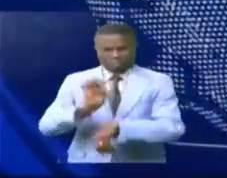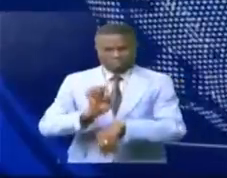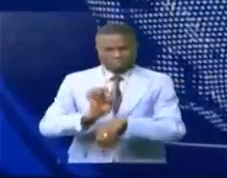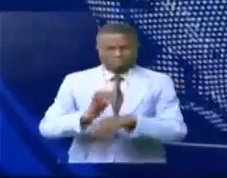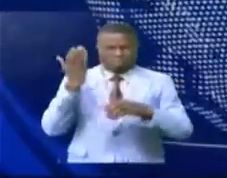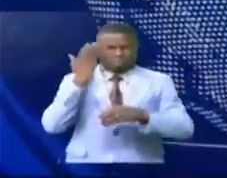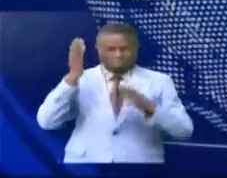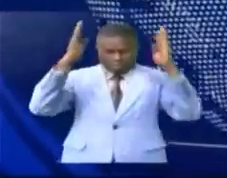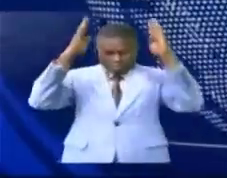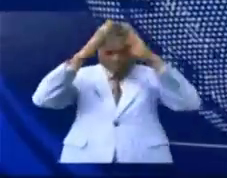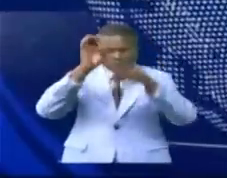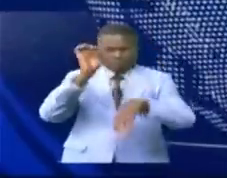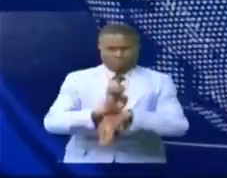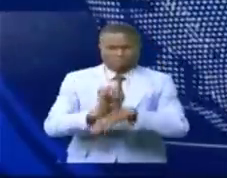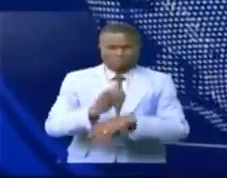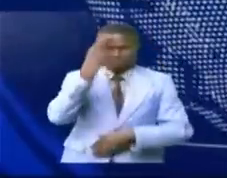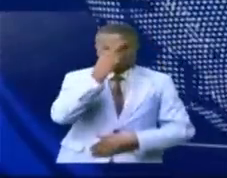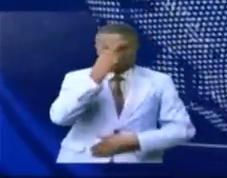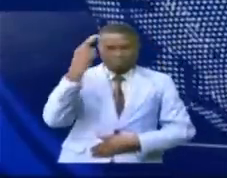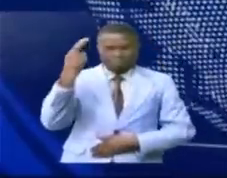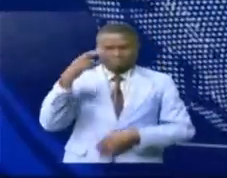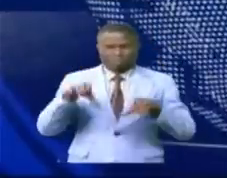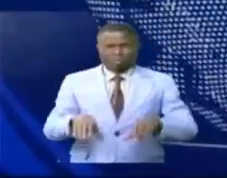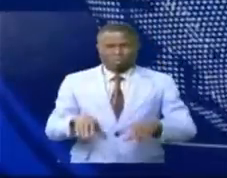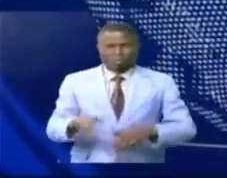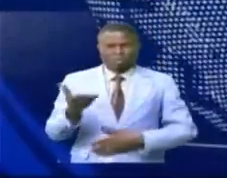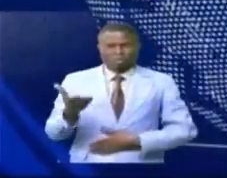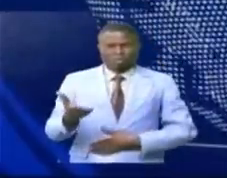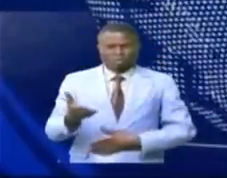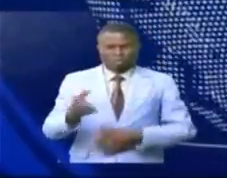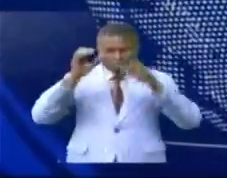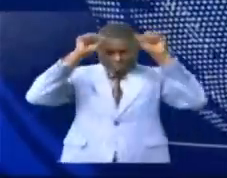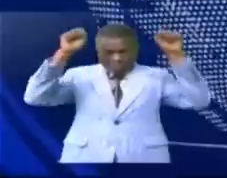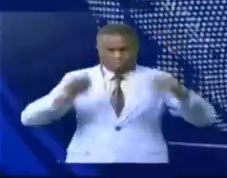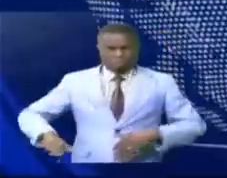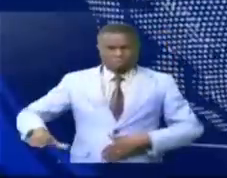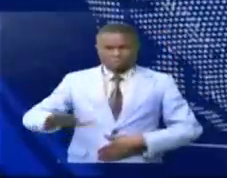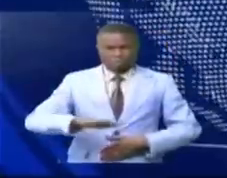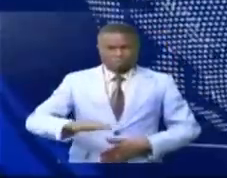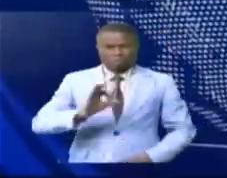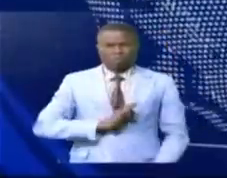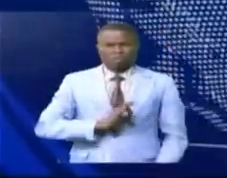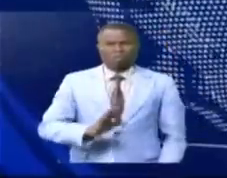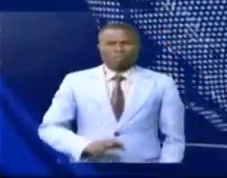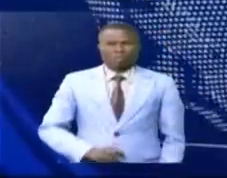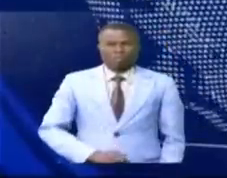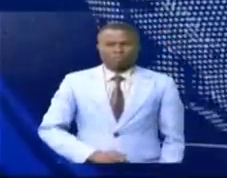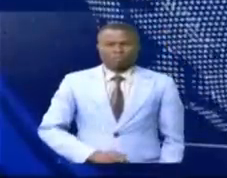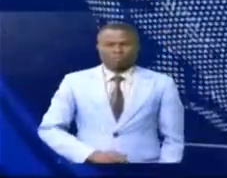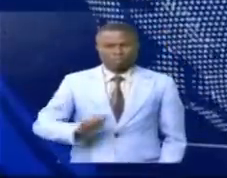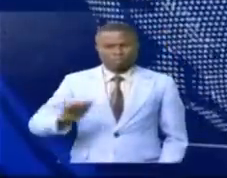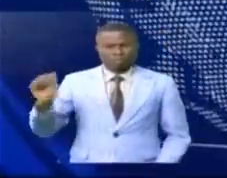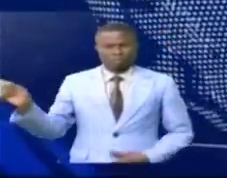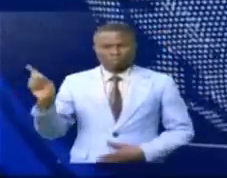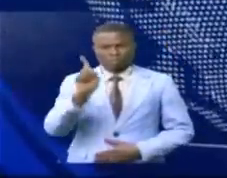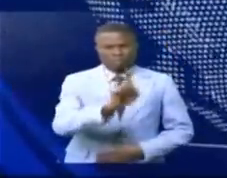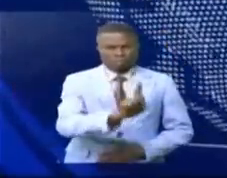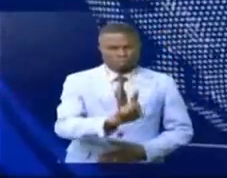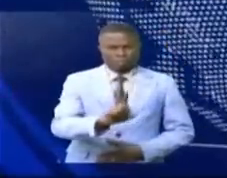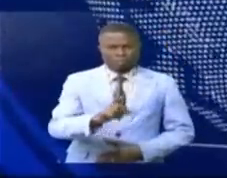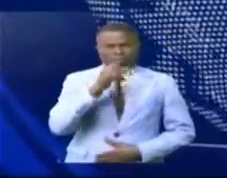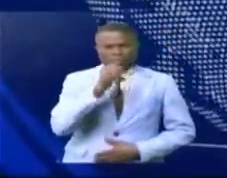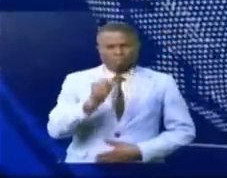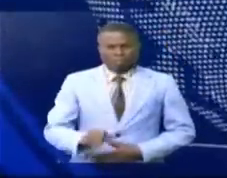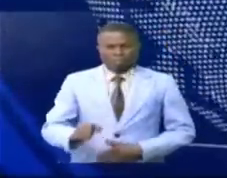mémoire hier en la cathédrale Notre-Dame du Congo. Le président de la République, Félix-Antoine Tshisekedi Tshilombo, et quelques